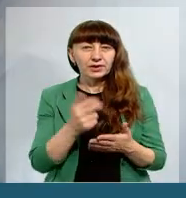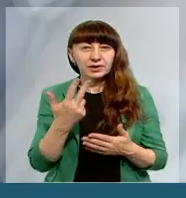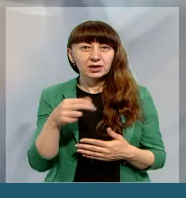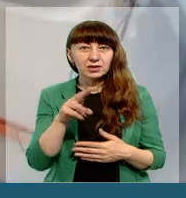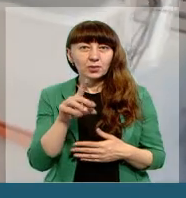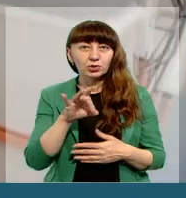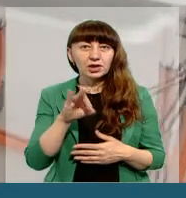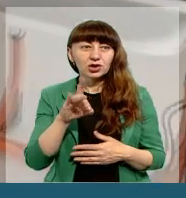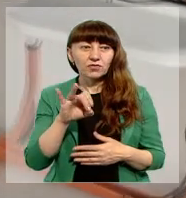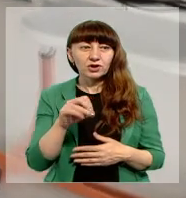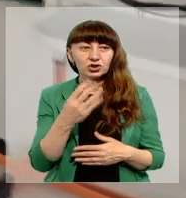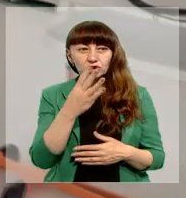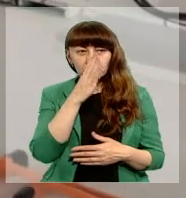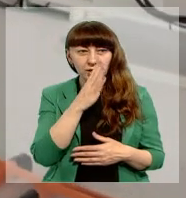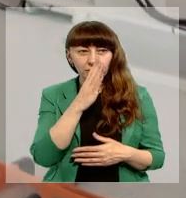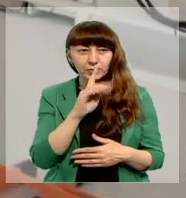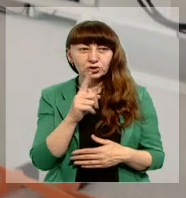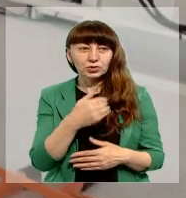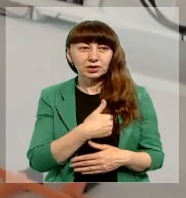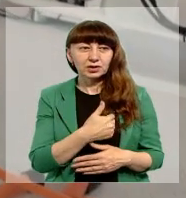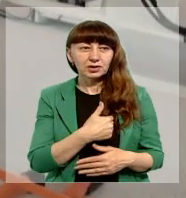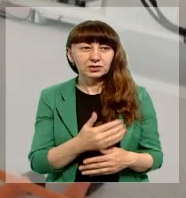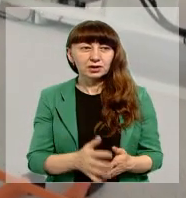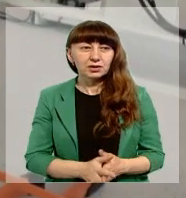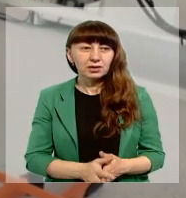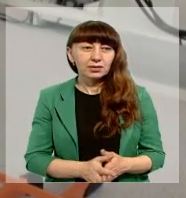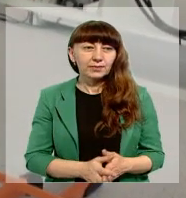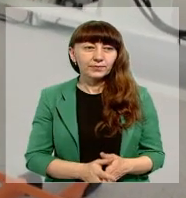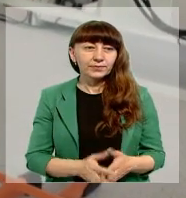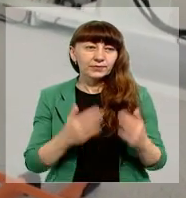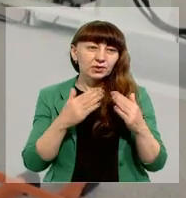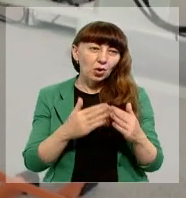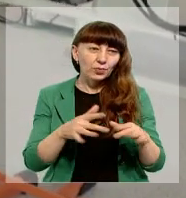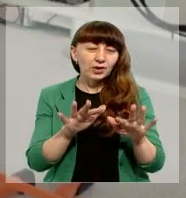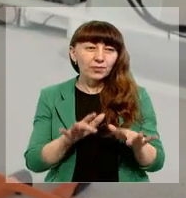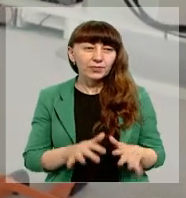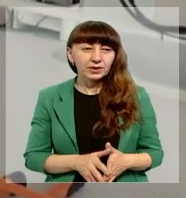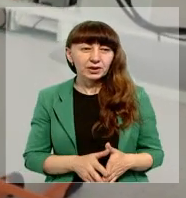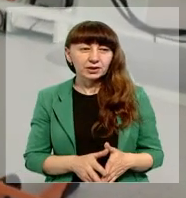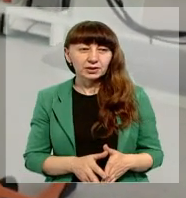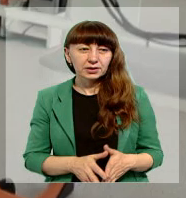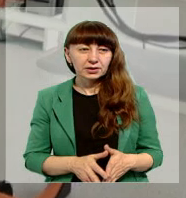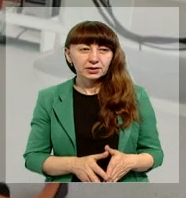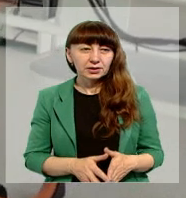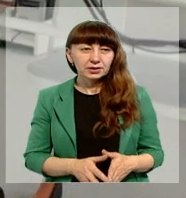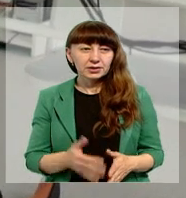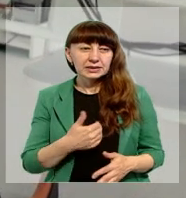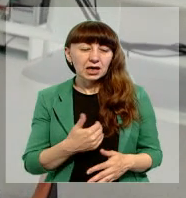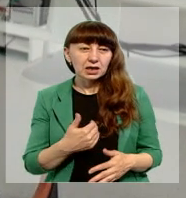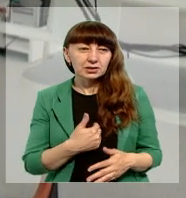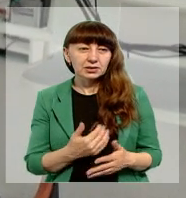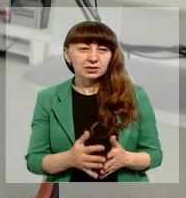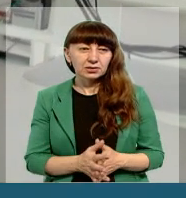где-то уже 4 месяца. Почему я захотела заниматься? У меня дома стоит компьютер, и мне